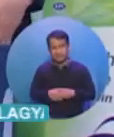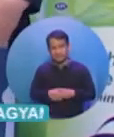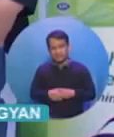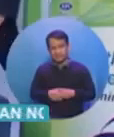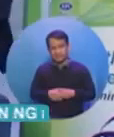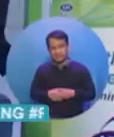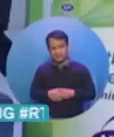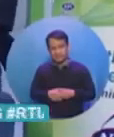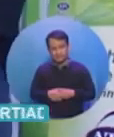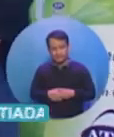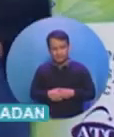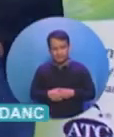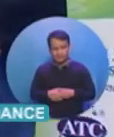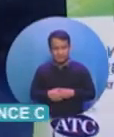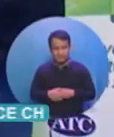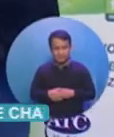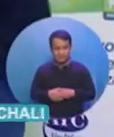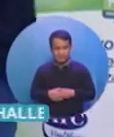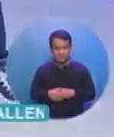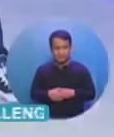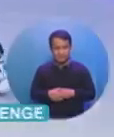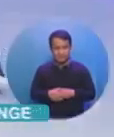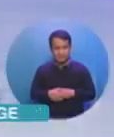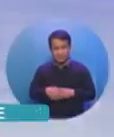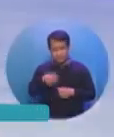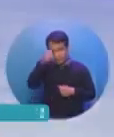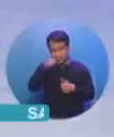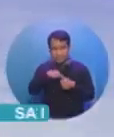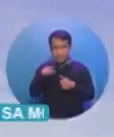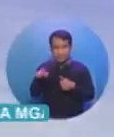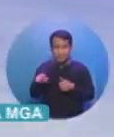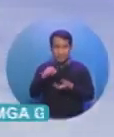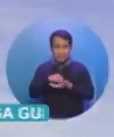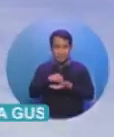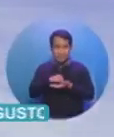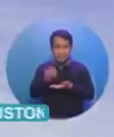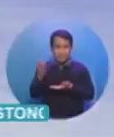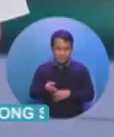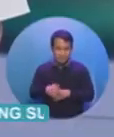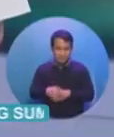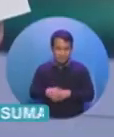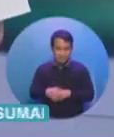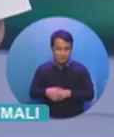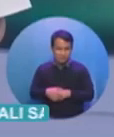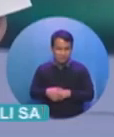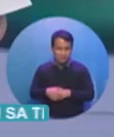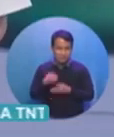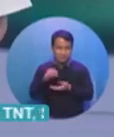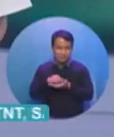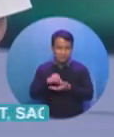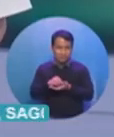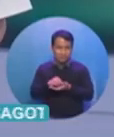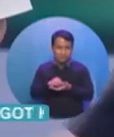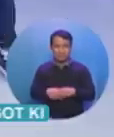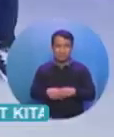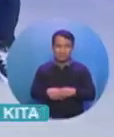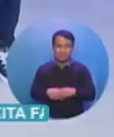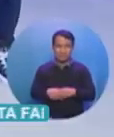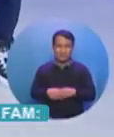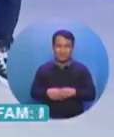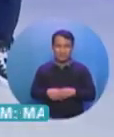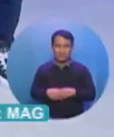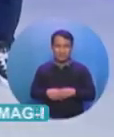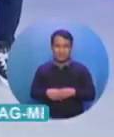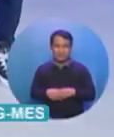Hello. Ate, paalala ko lang yung inutang nyo nung isang araw. Yung inutang nyo pong tatlong itlog. Wala